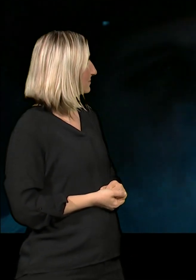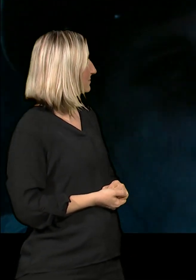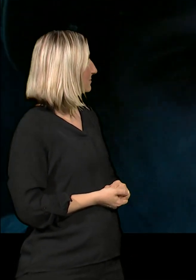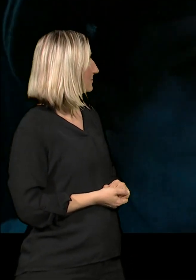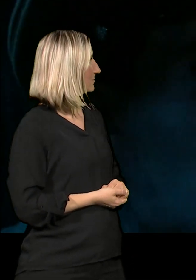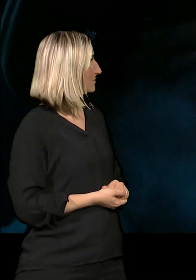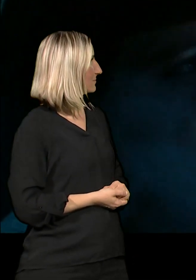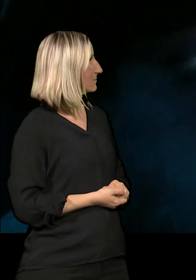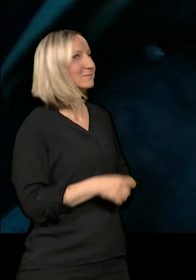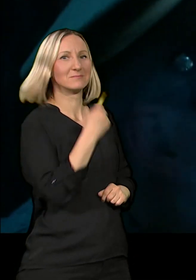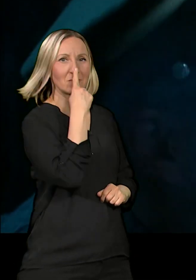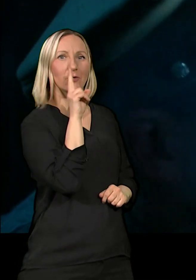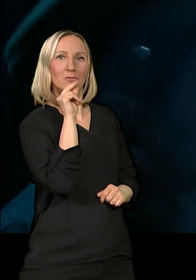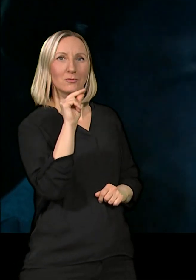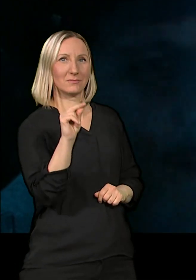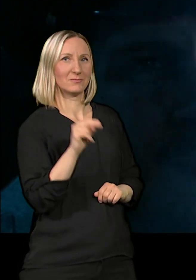Все сами сделали.